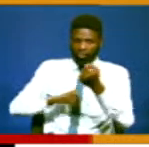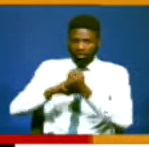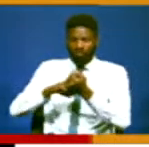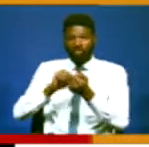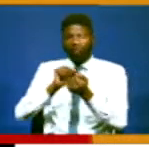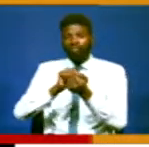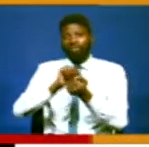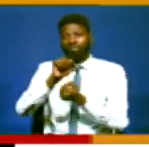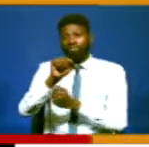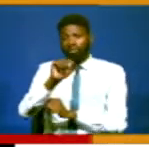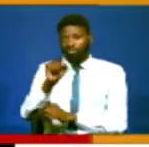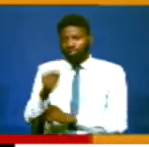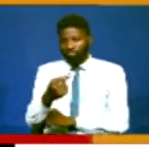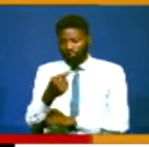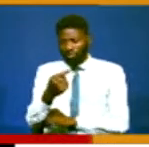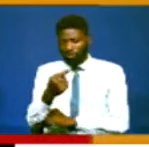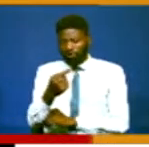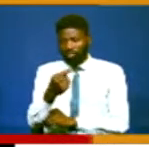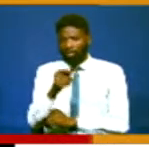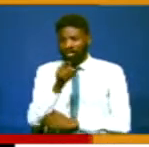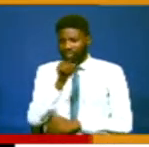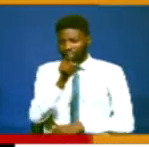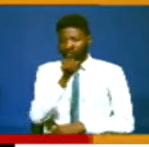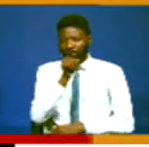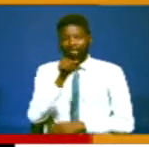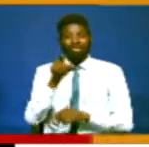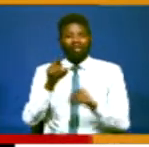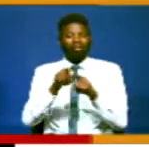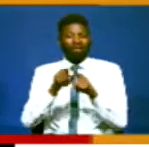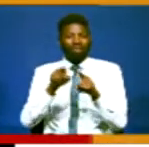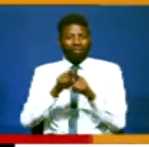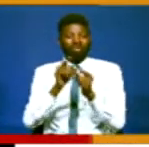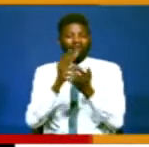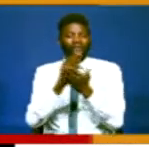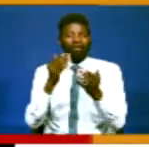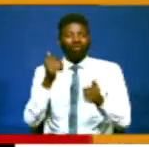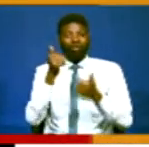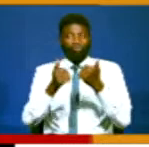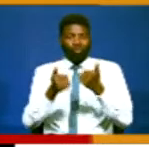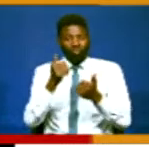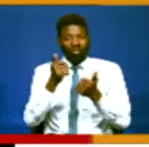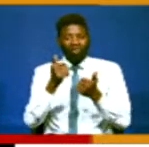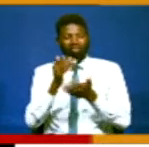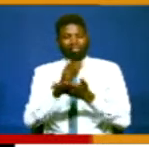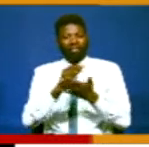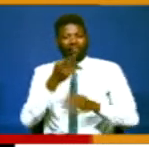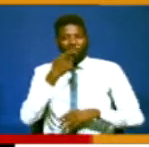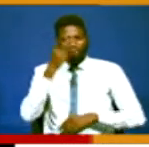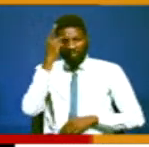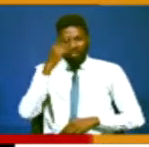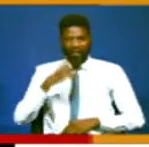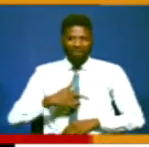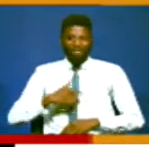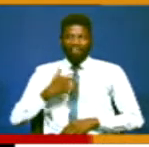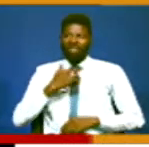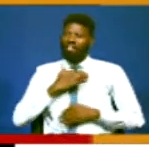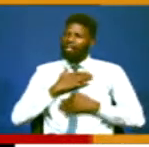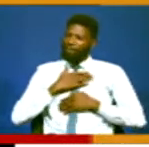ni mojawapo ya kitu ambayo inaleta afueni kwa wazazi.